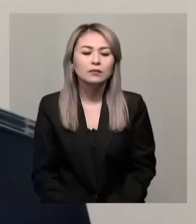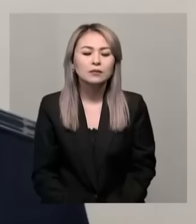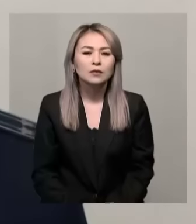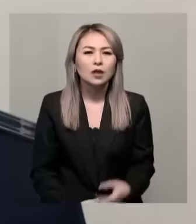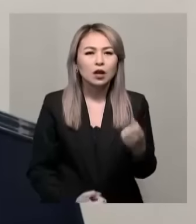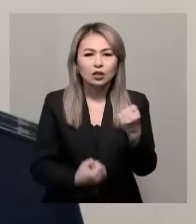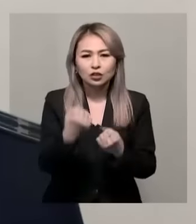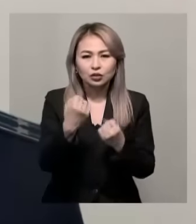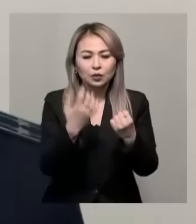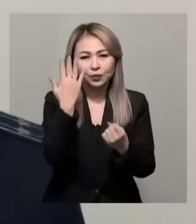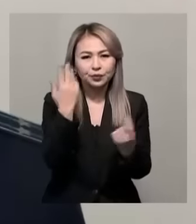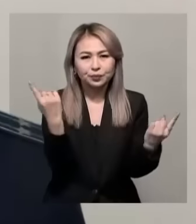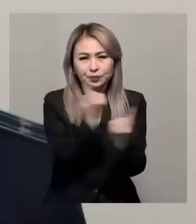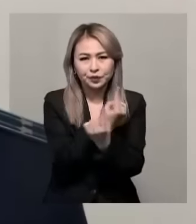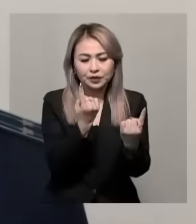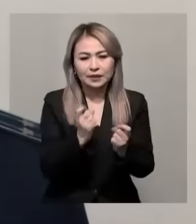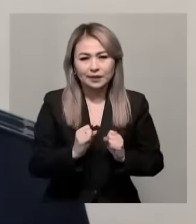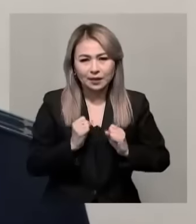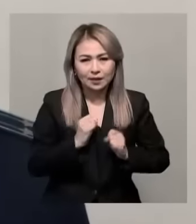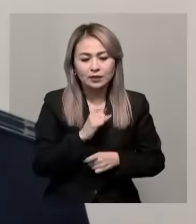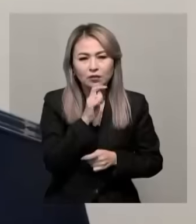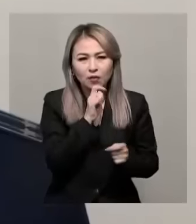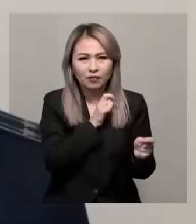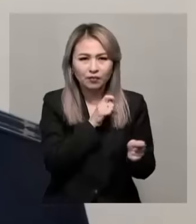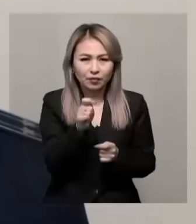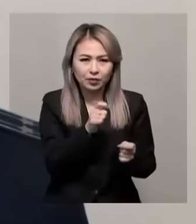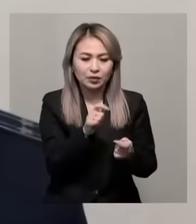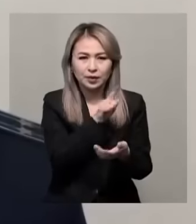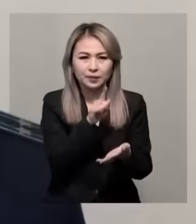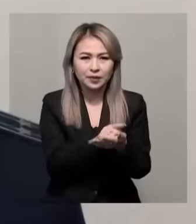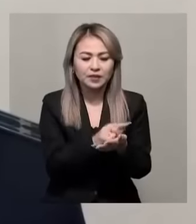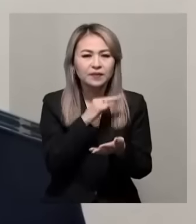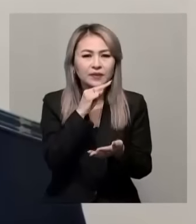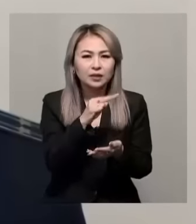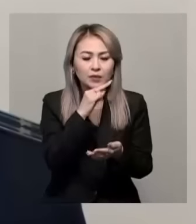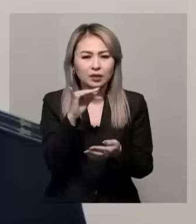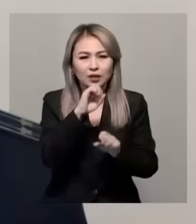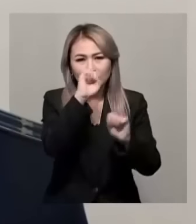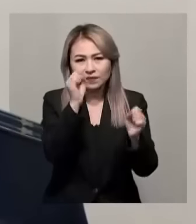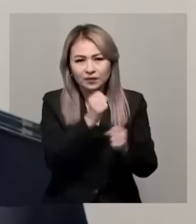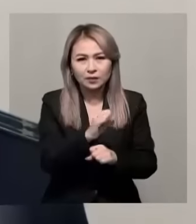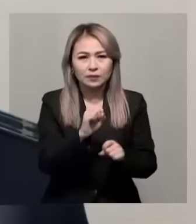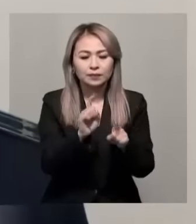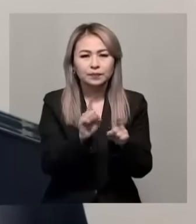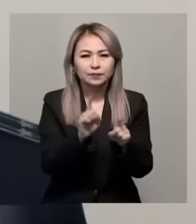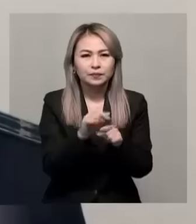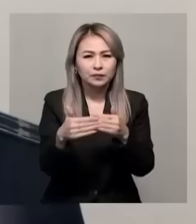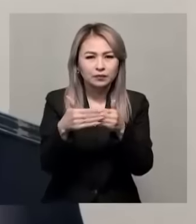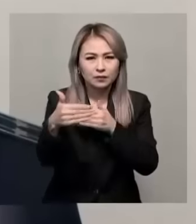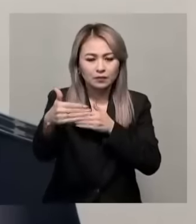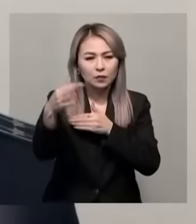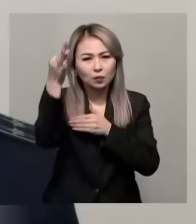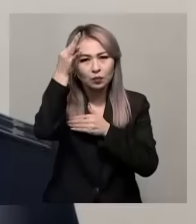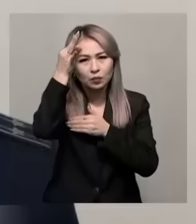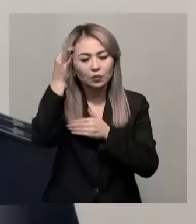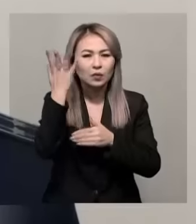Жүргізушілер қозғалыс кезінде мүмкіндігінше мұқият және қырағы болу, жылдамдық режимін, қауіпсіз қашықтықты және